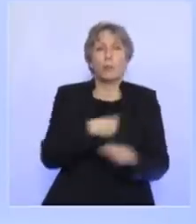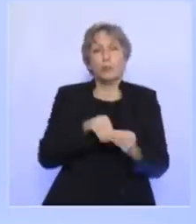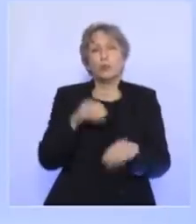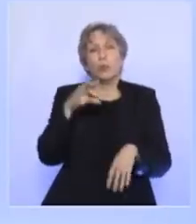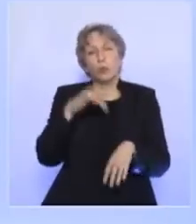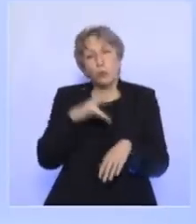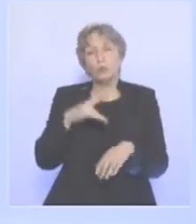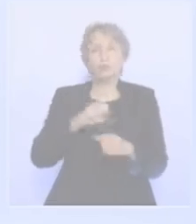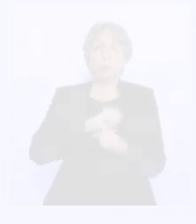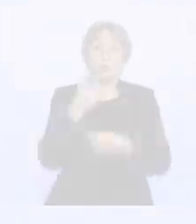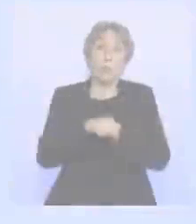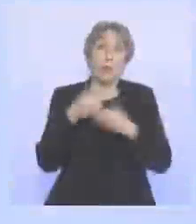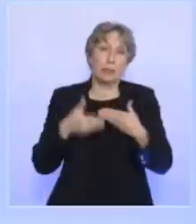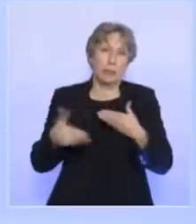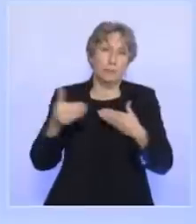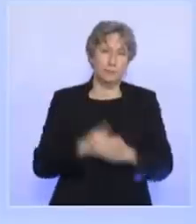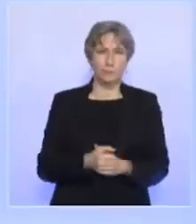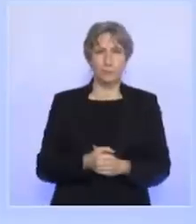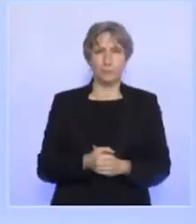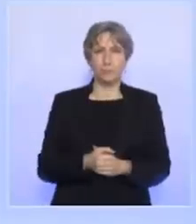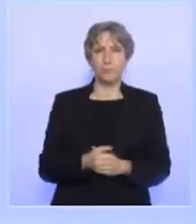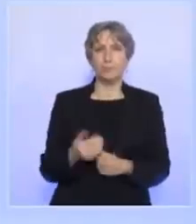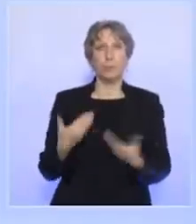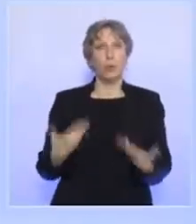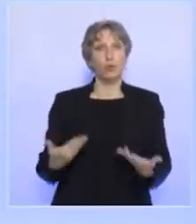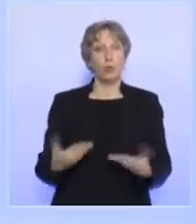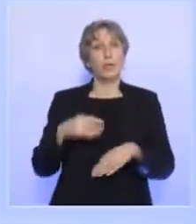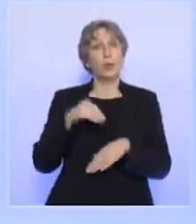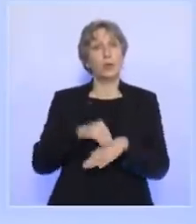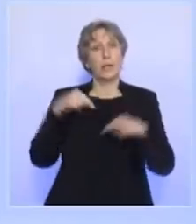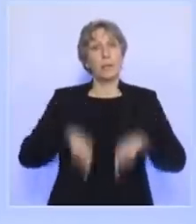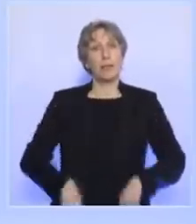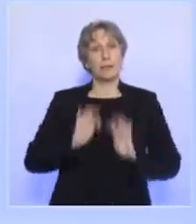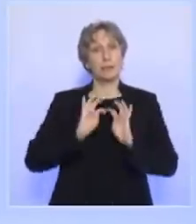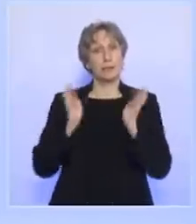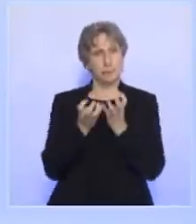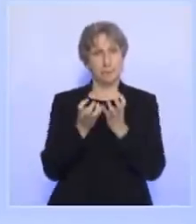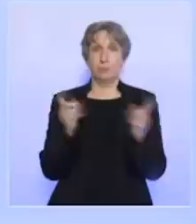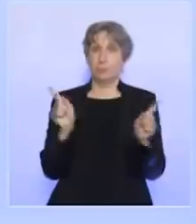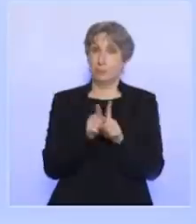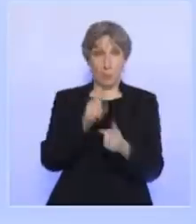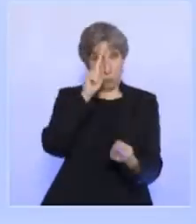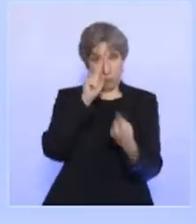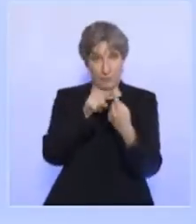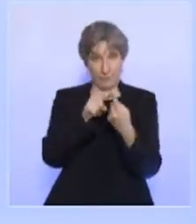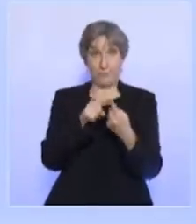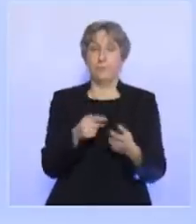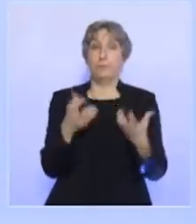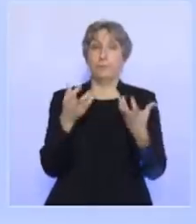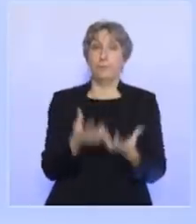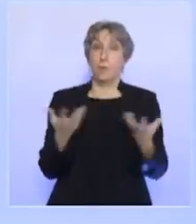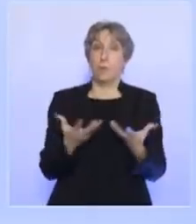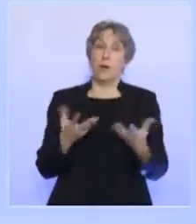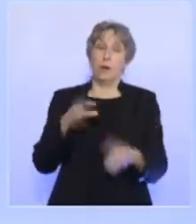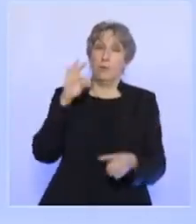bénéficier de votre rappel. Le Conseil des ministres d'aujourd'hui a, dans le même objectif, adopté un